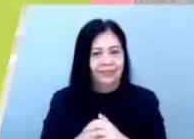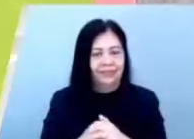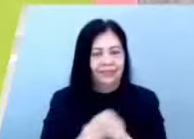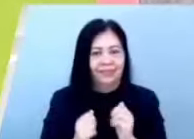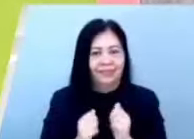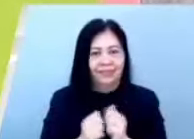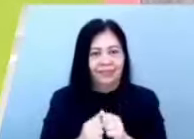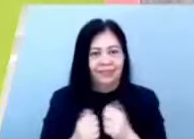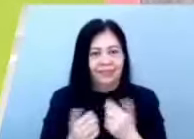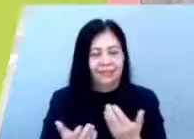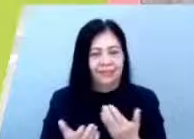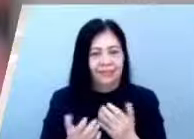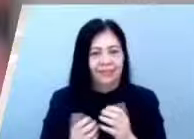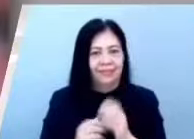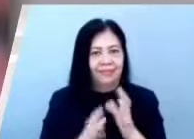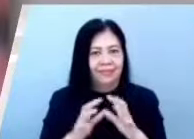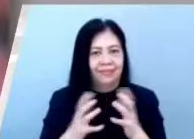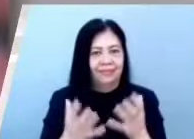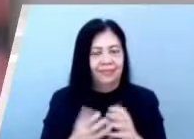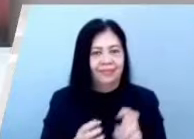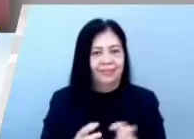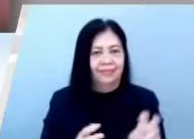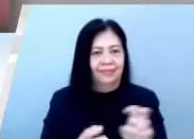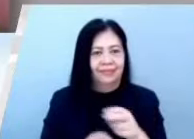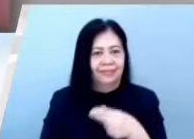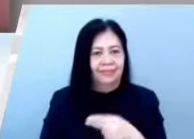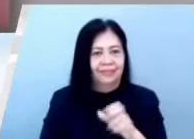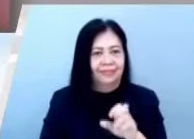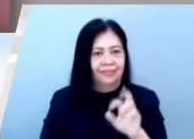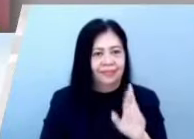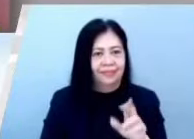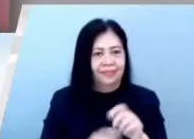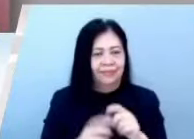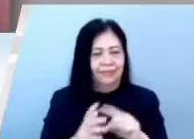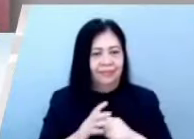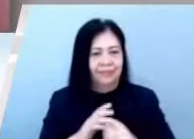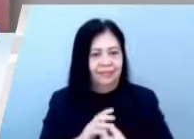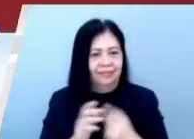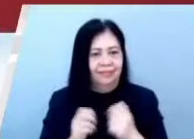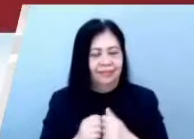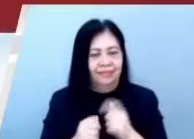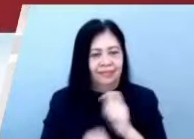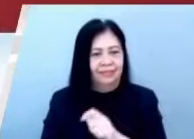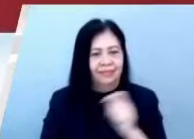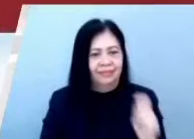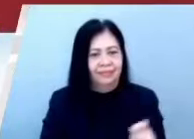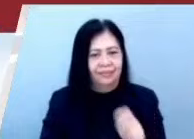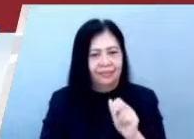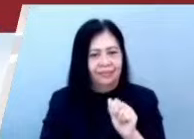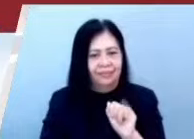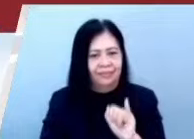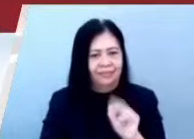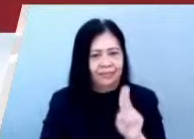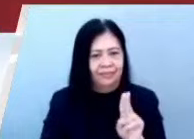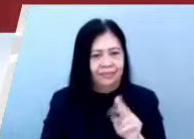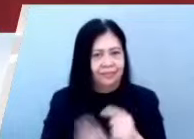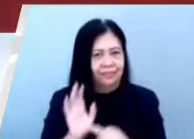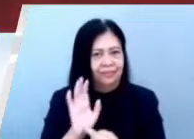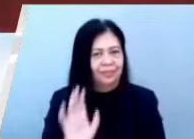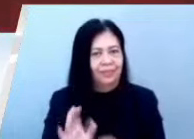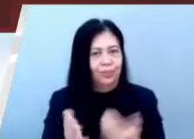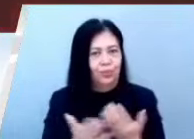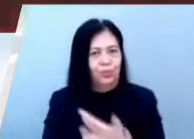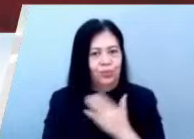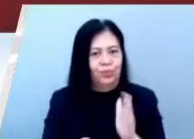upcoming world tour concert na Her. Bago yan, nag-launch ng TikTok account si IU at ipinasilip ang teaser ng newest single niyang Love